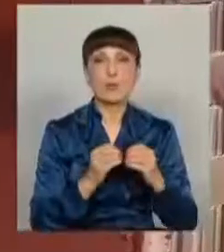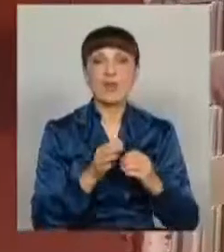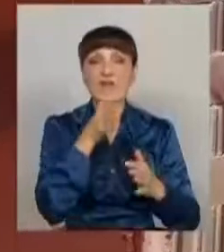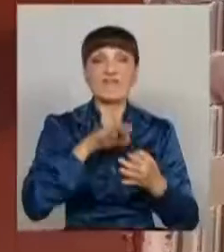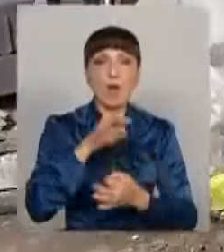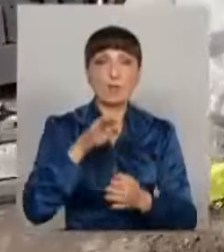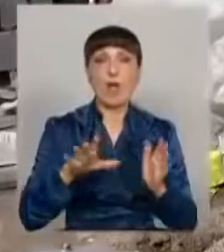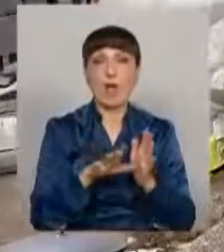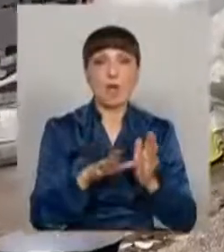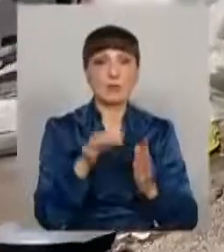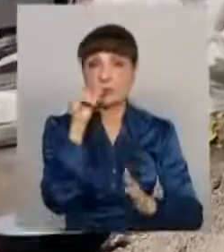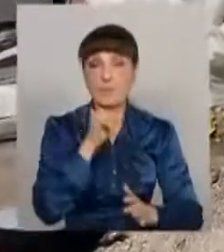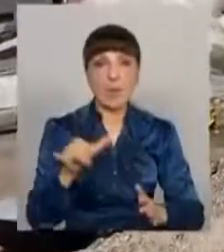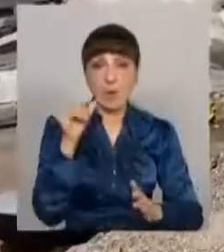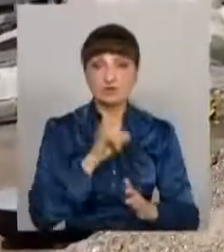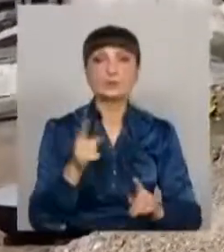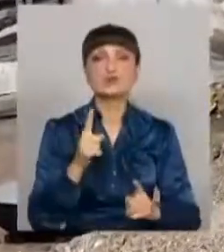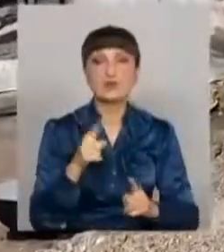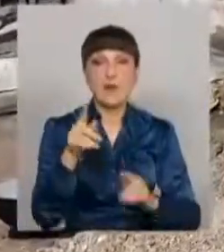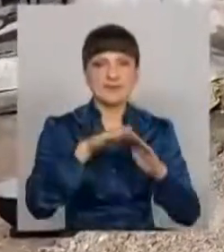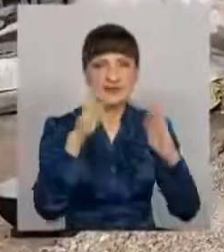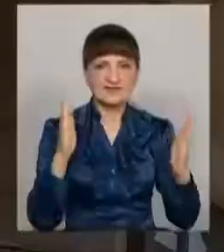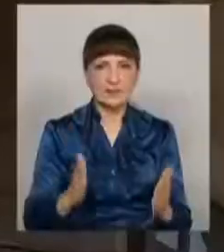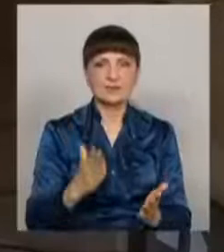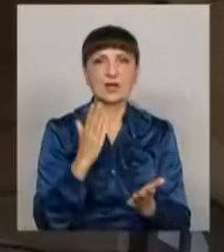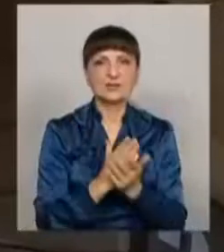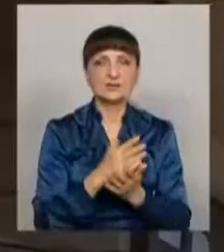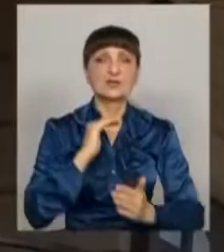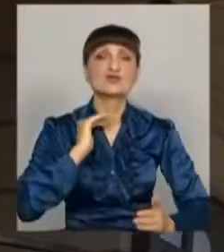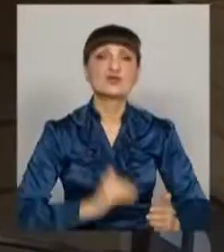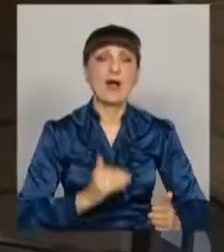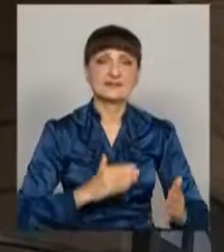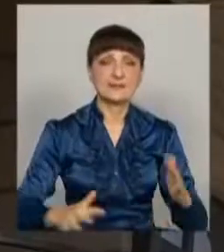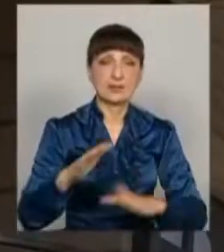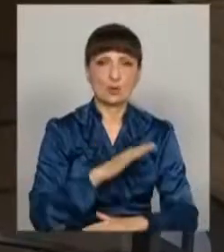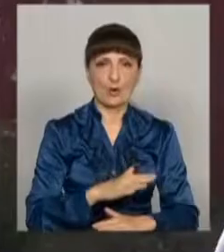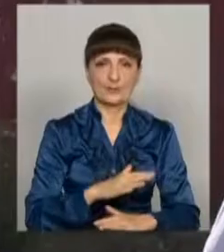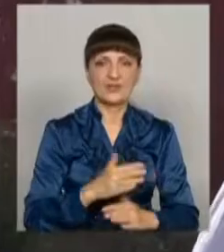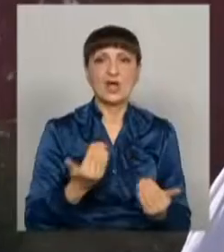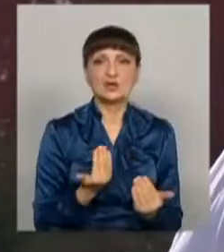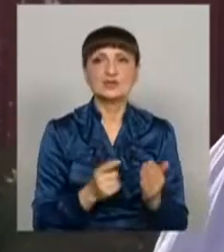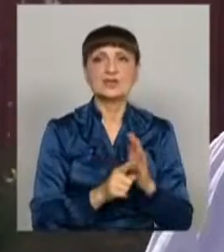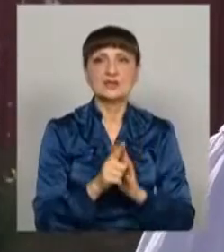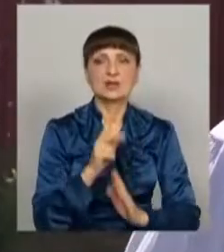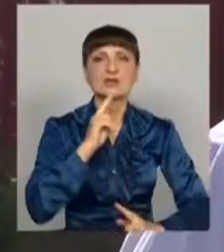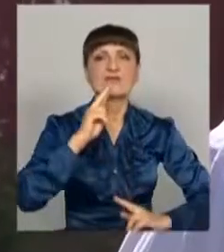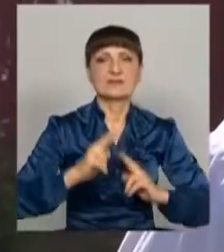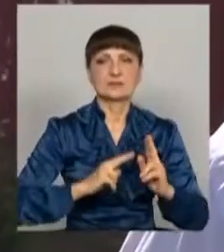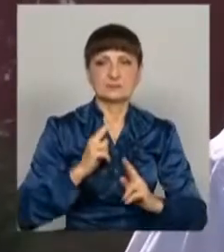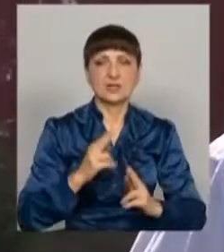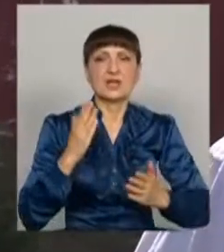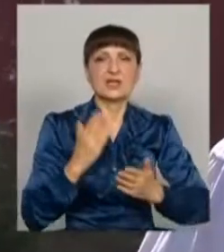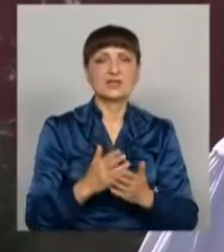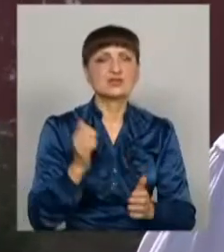вовремя электрикам никак не удавалось из-за того, что трансформатор находился на частной территории. Жители начали возникать, потому что есть